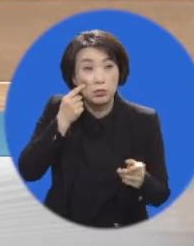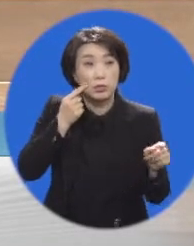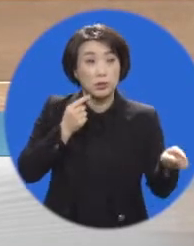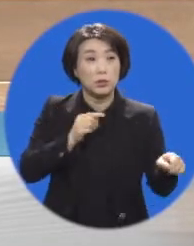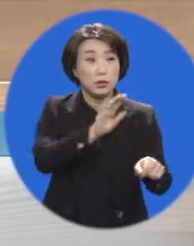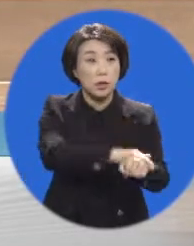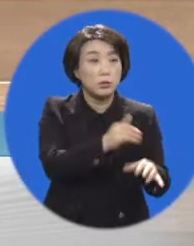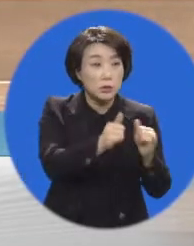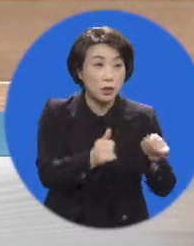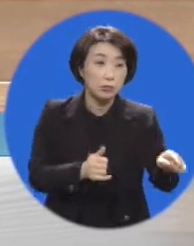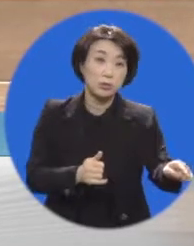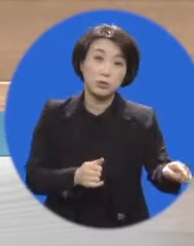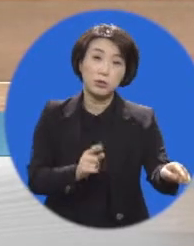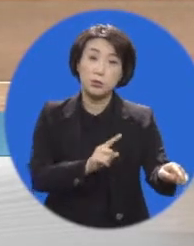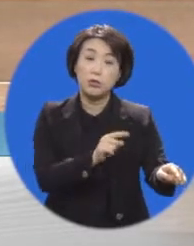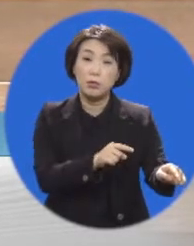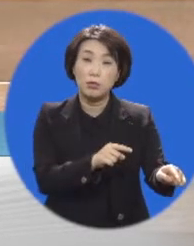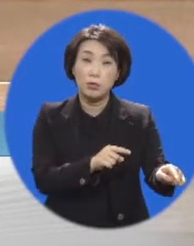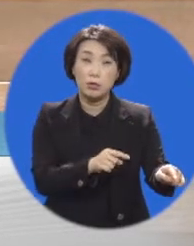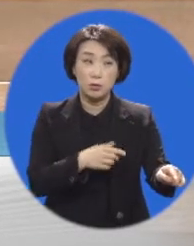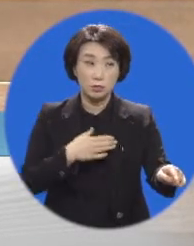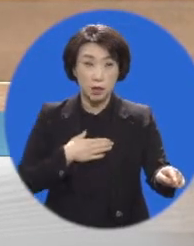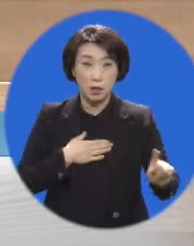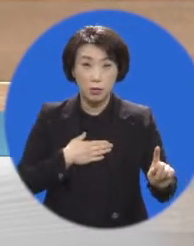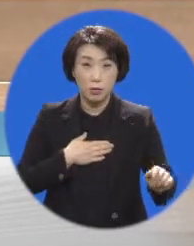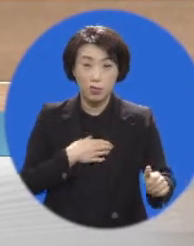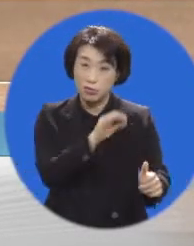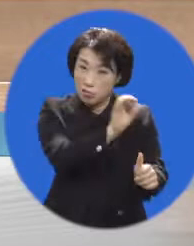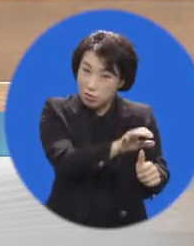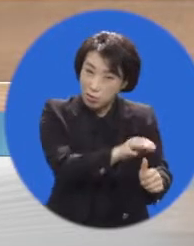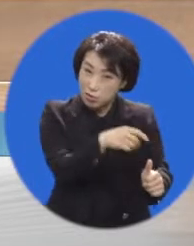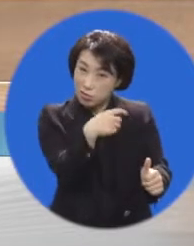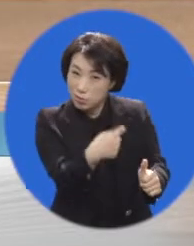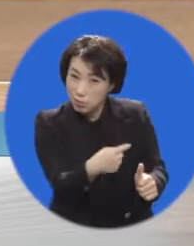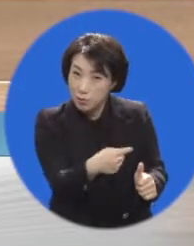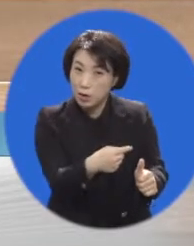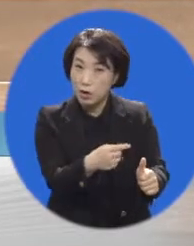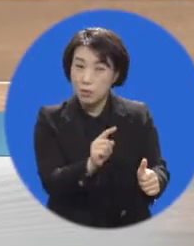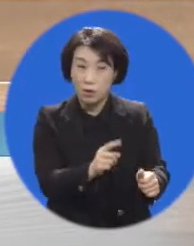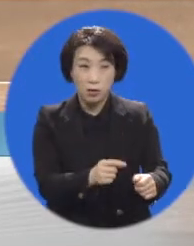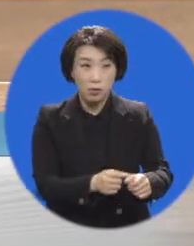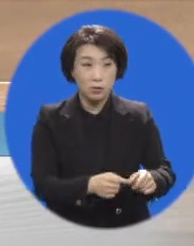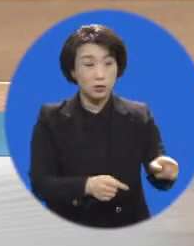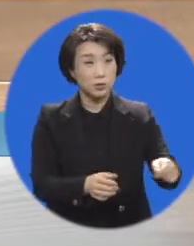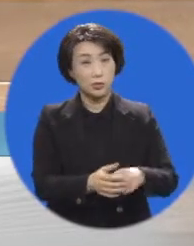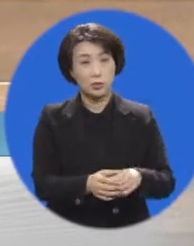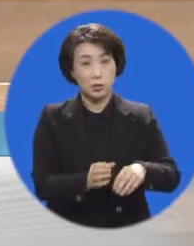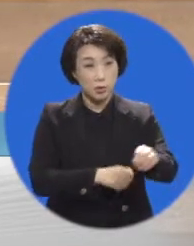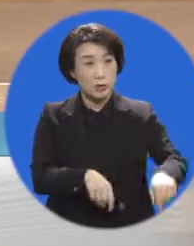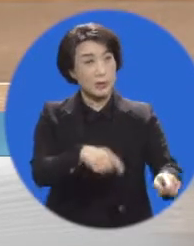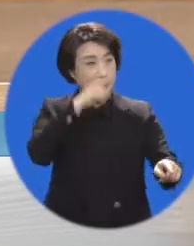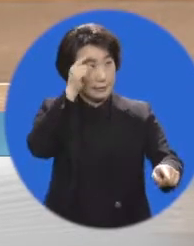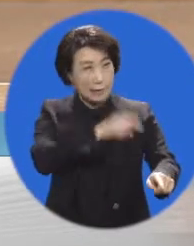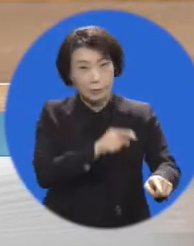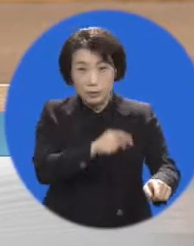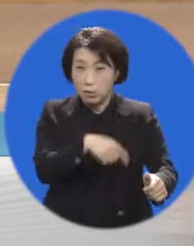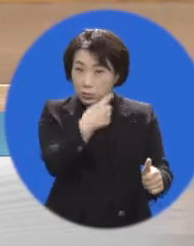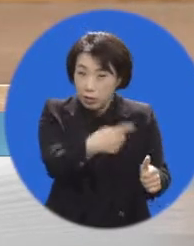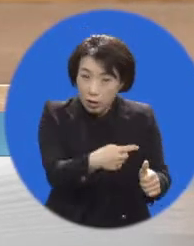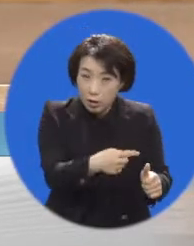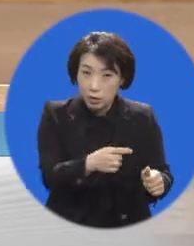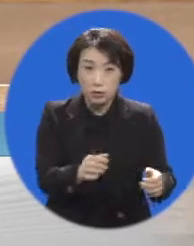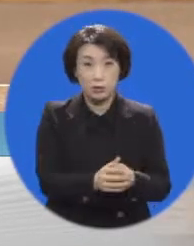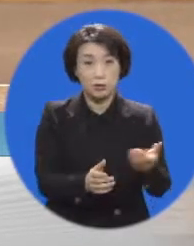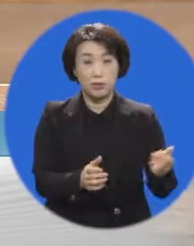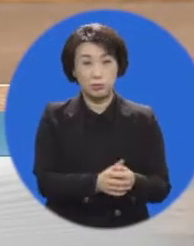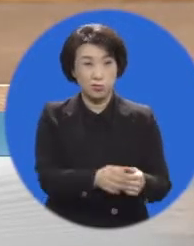잘못한 사람을 내가 책망하거나 욕하거나 그를 향하여 이 나쁜 놈이라고 하거나 죽일